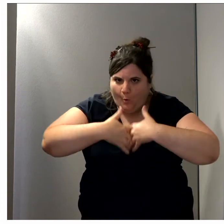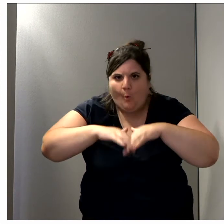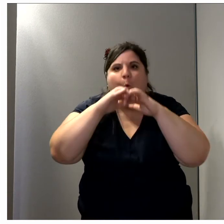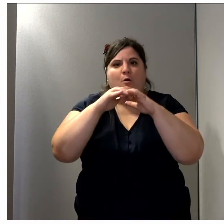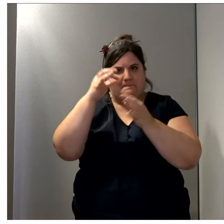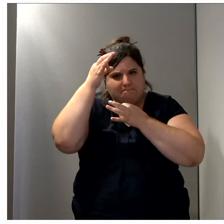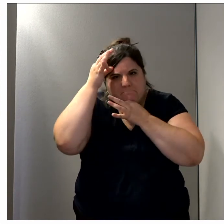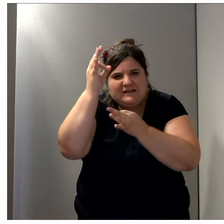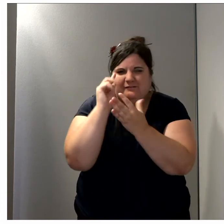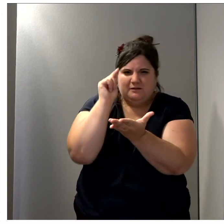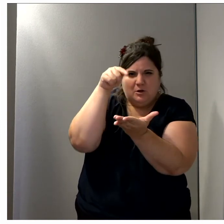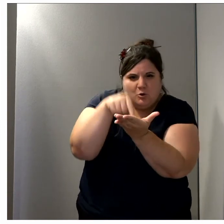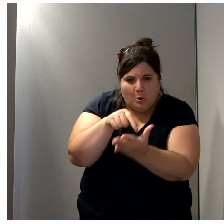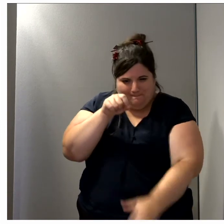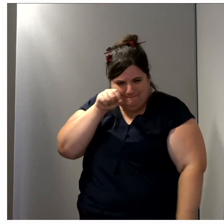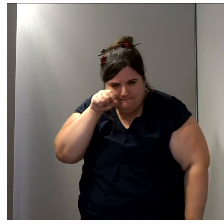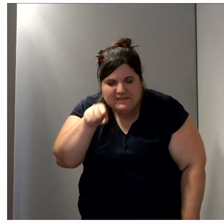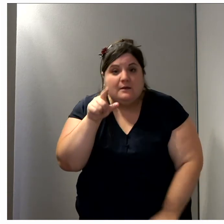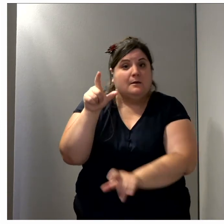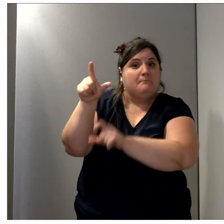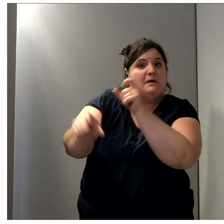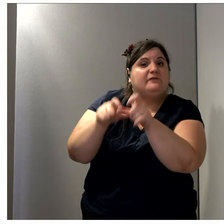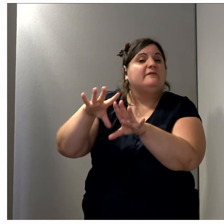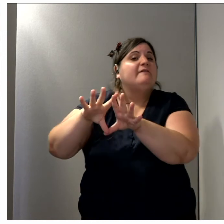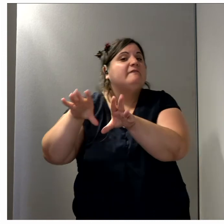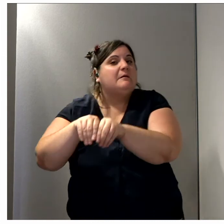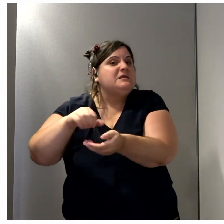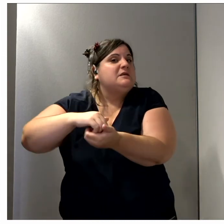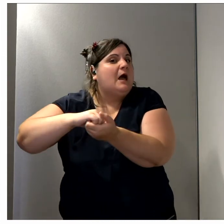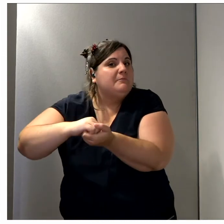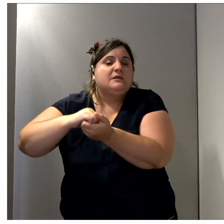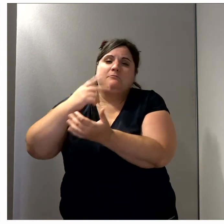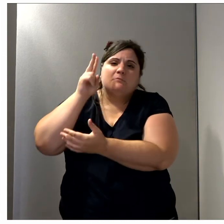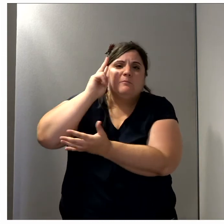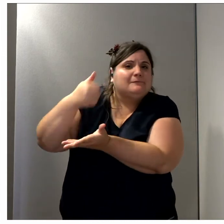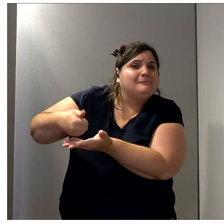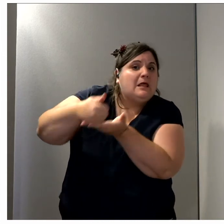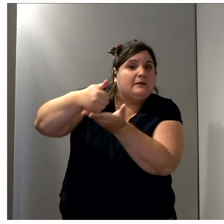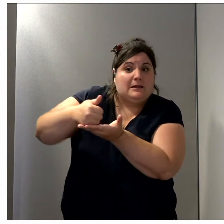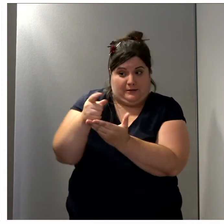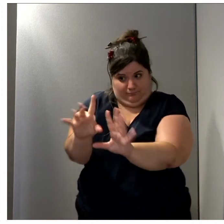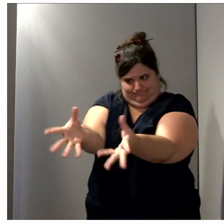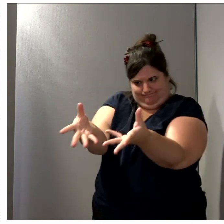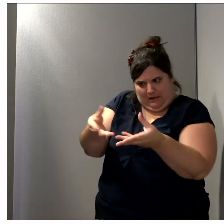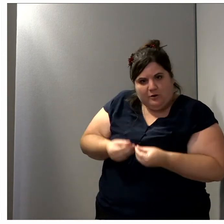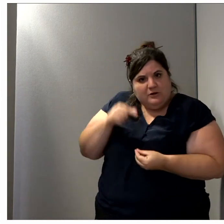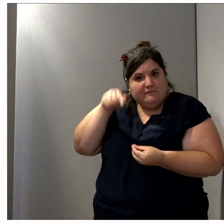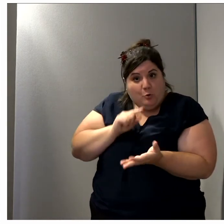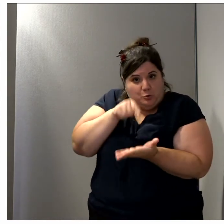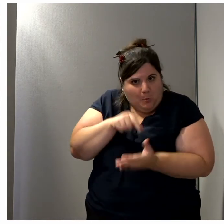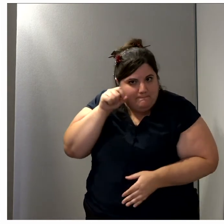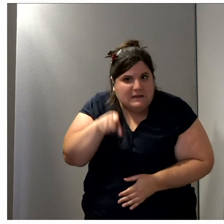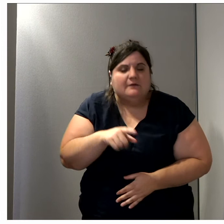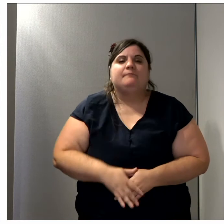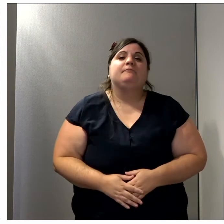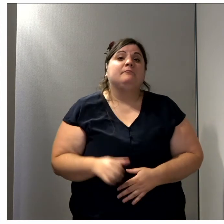pour aider les aidants. Donc, avec l'aide de l'ARS, du département, de la conférence des